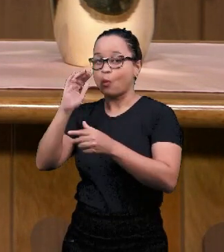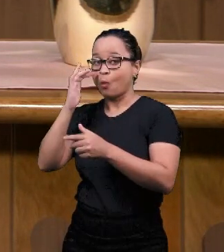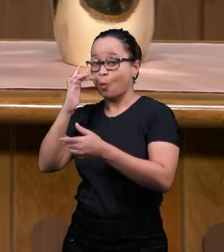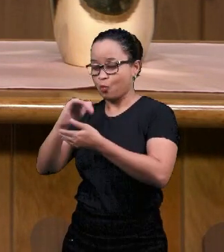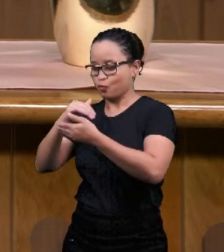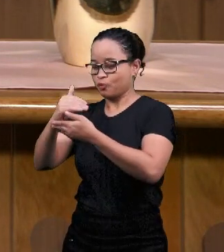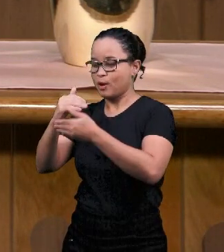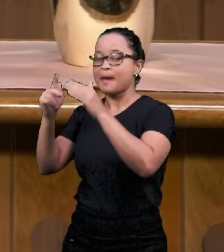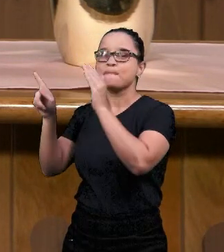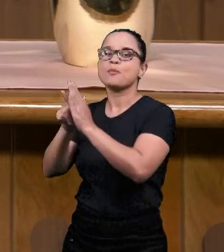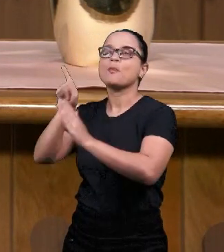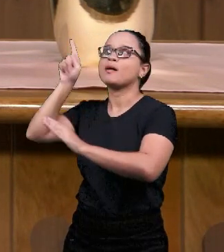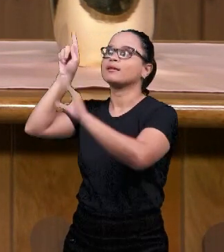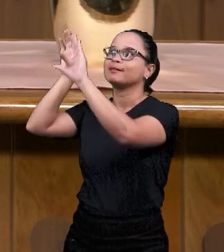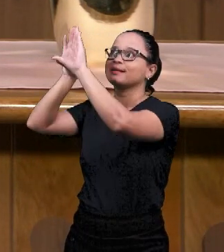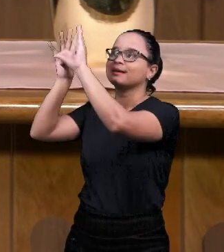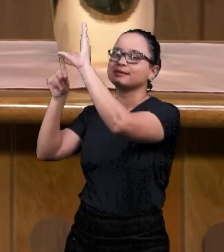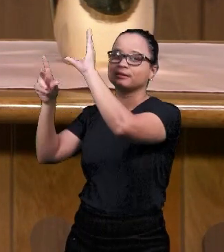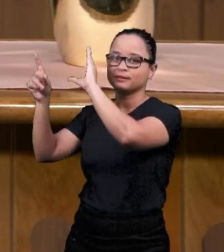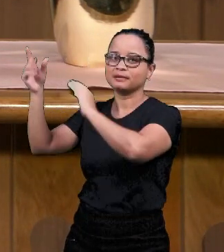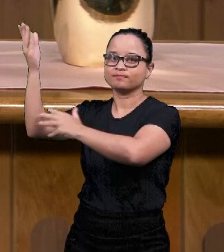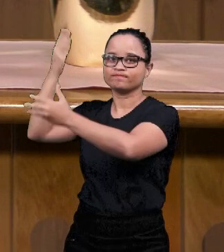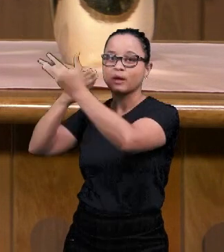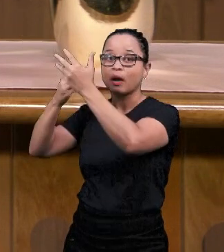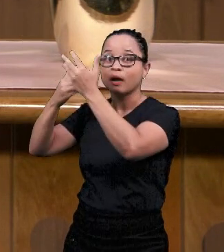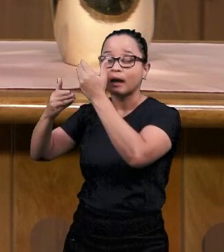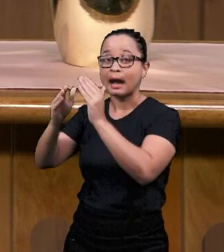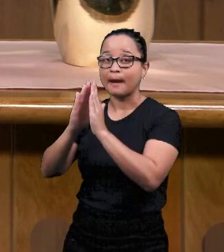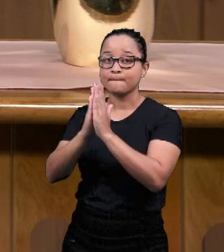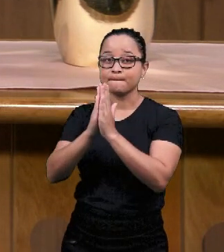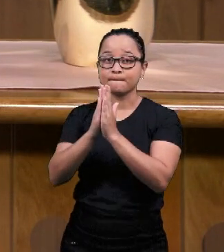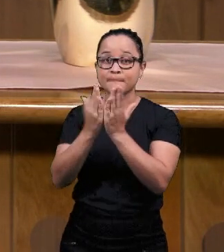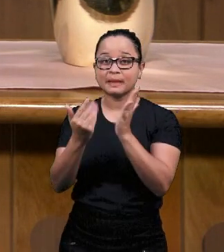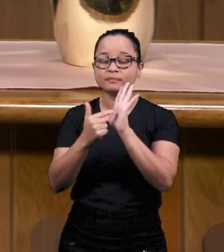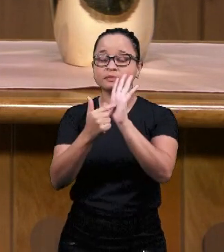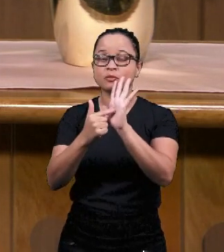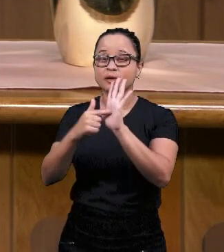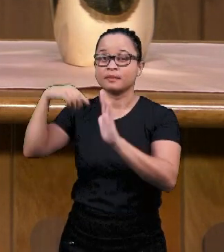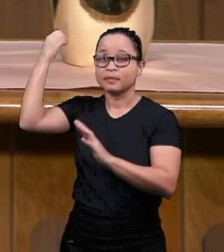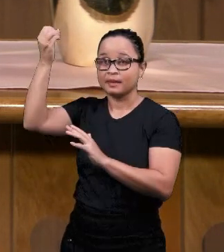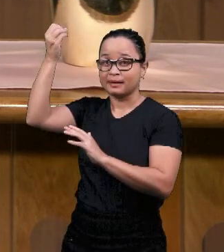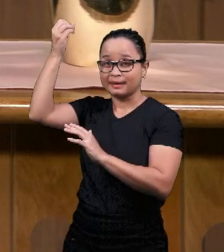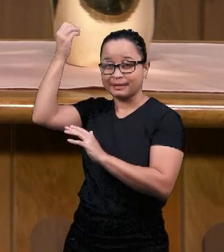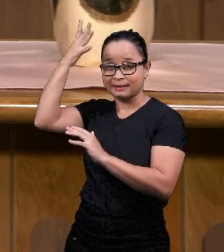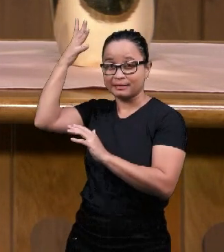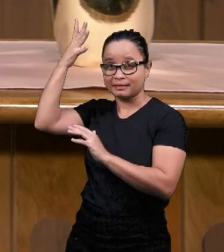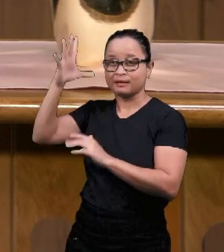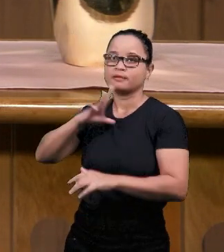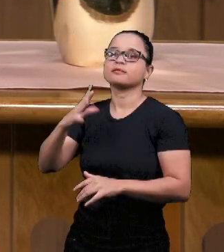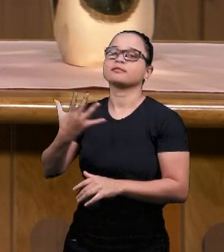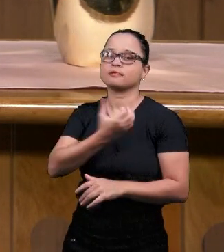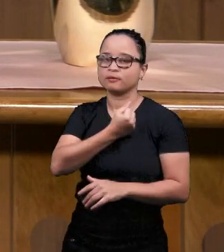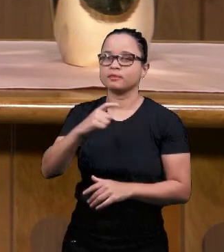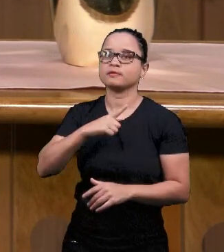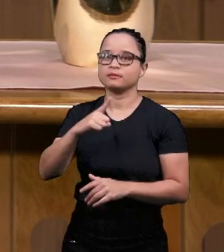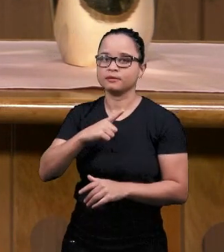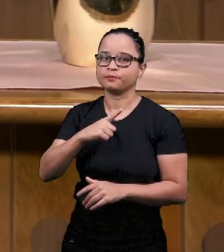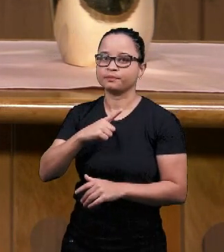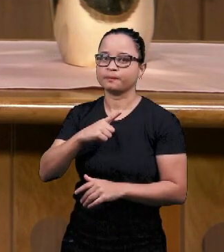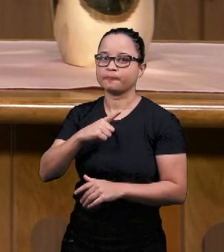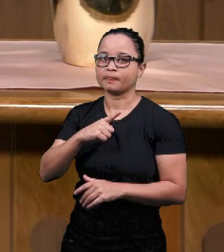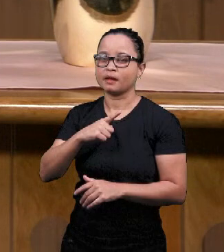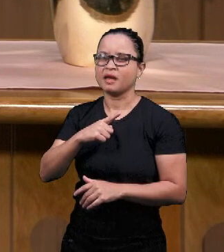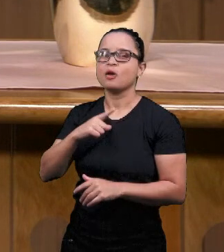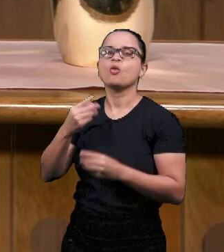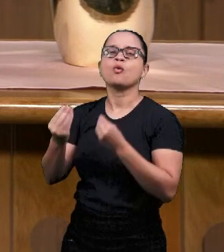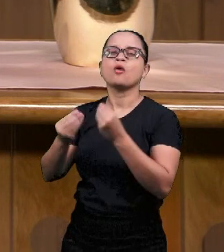действовать. Но сокровище, оно из вечности. Благодатью вы спасены через веру, сие не от